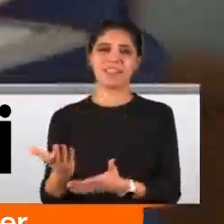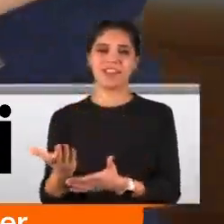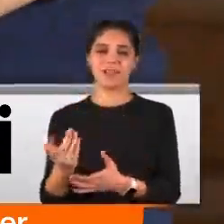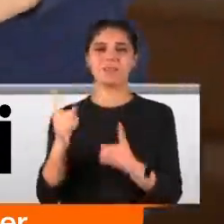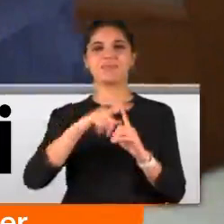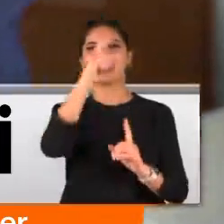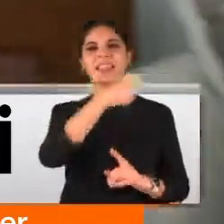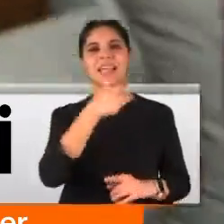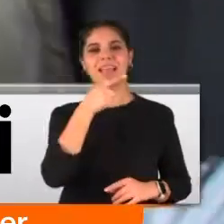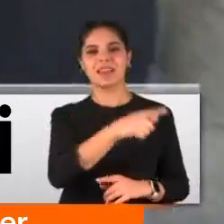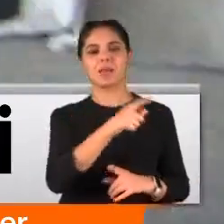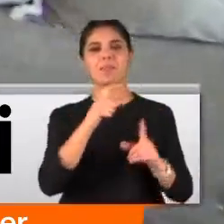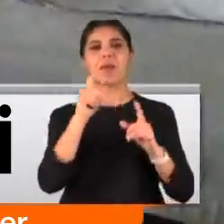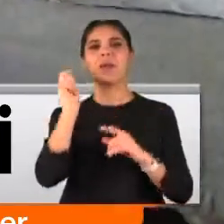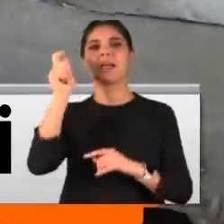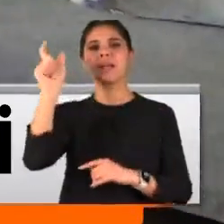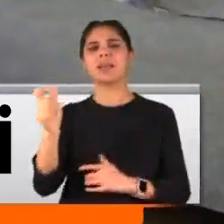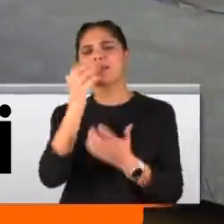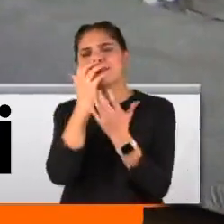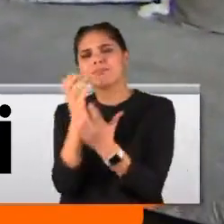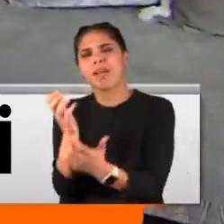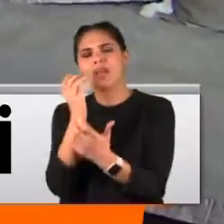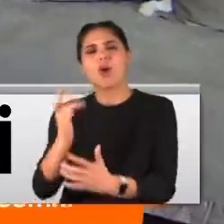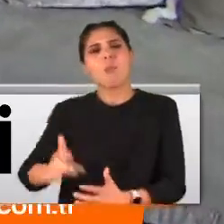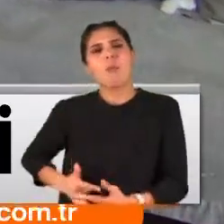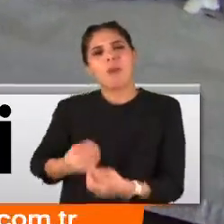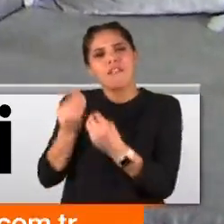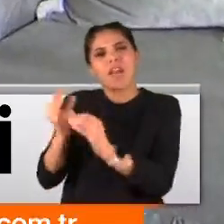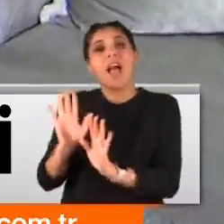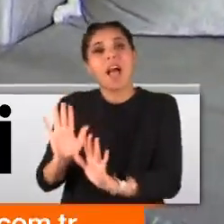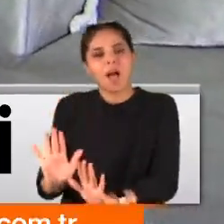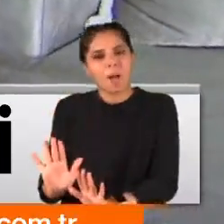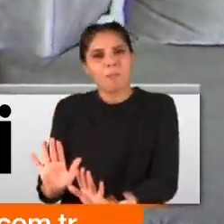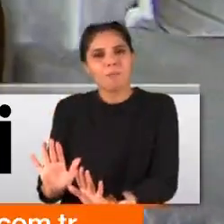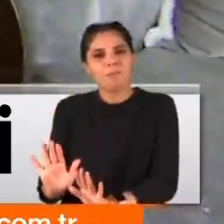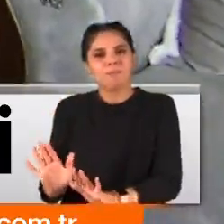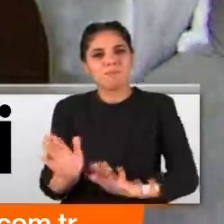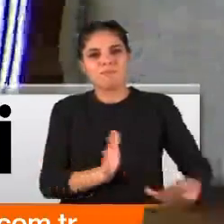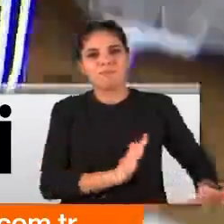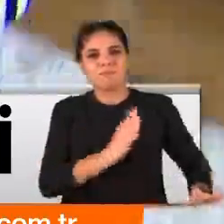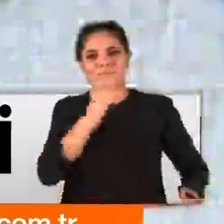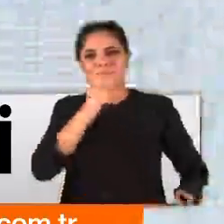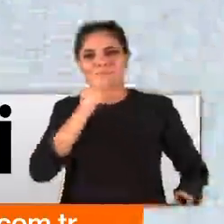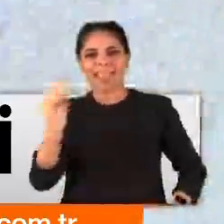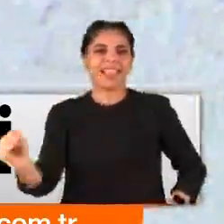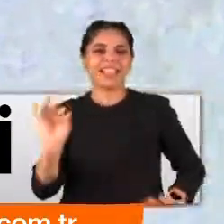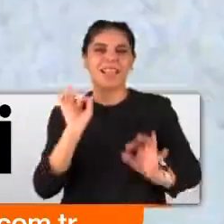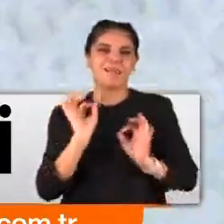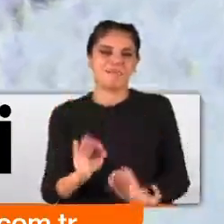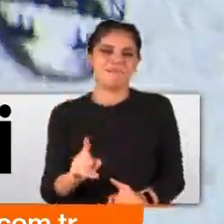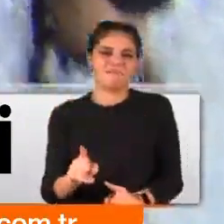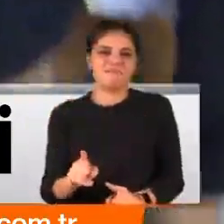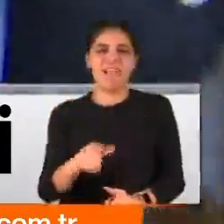Şair Demirci kaynanasına Gözü gibi bakıyor ona böbreğini verdi ama bir yandan da ikramı eksik etmiyor